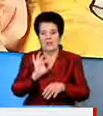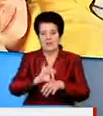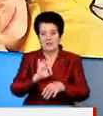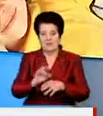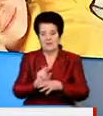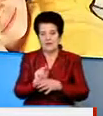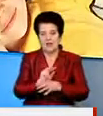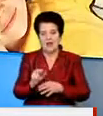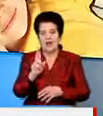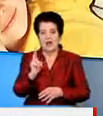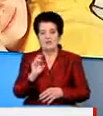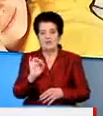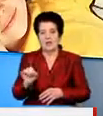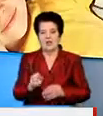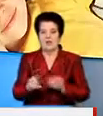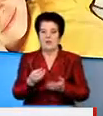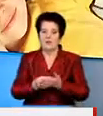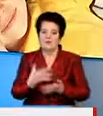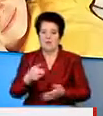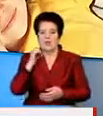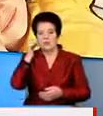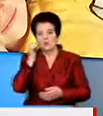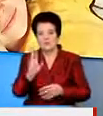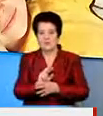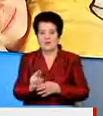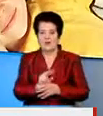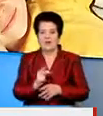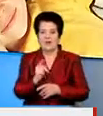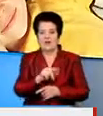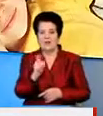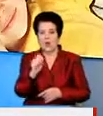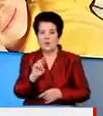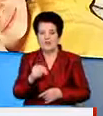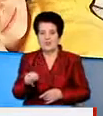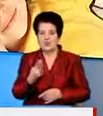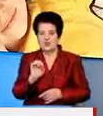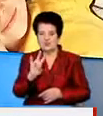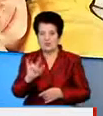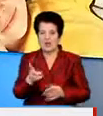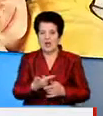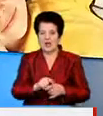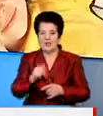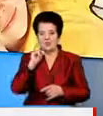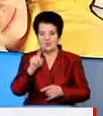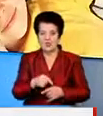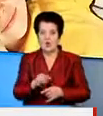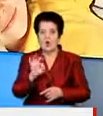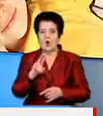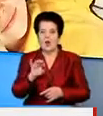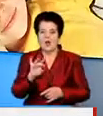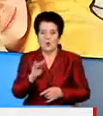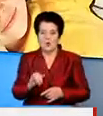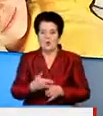un tratament costisitor în Turcia. Acasă însă cei care îl cunosc pe olarul de la Hoginești pun mână de la mână să-i vină în ajutor. Asta au făcut